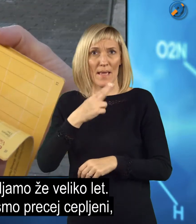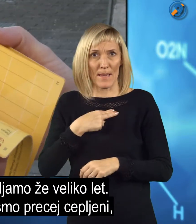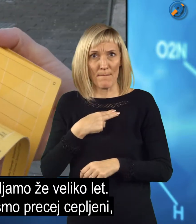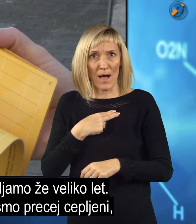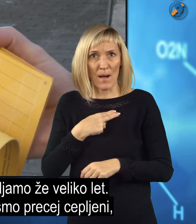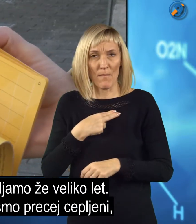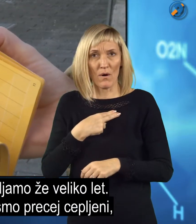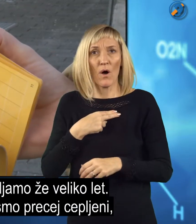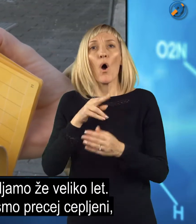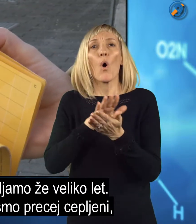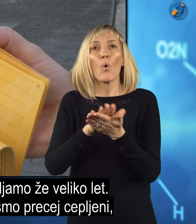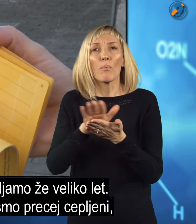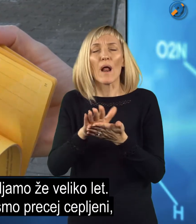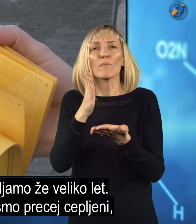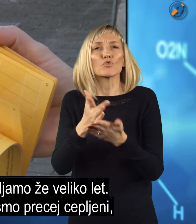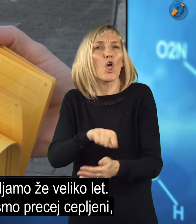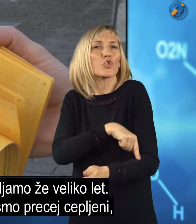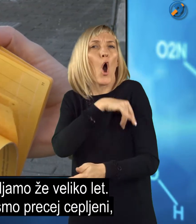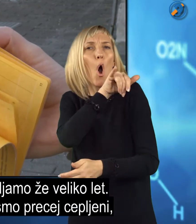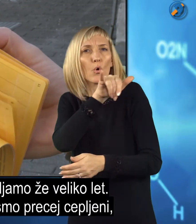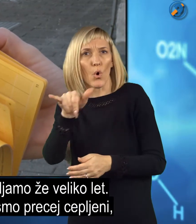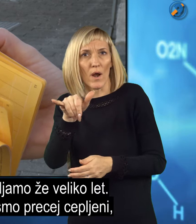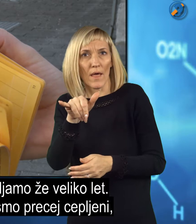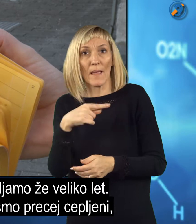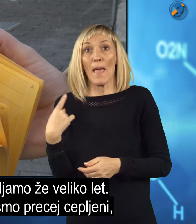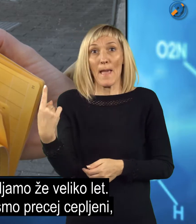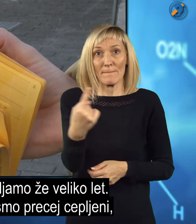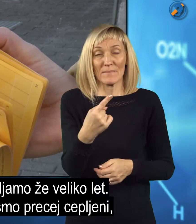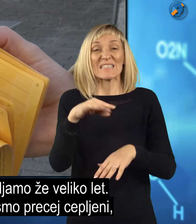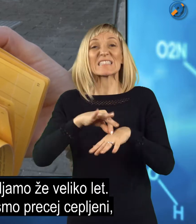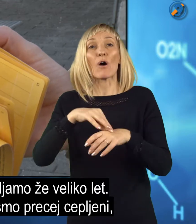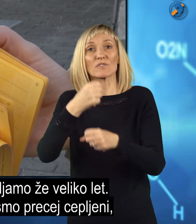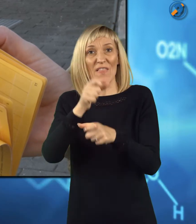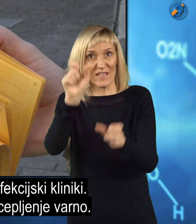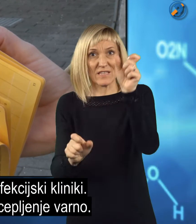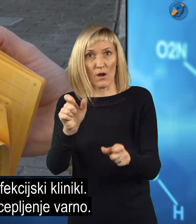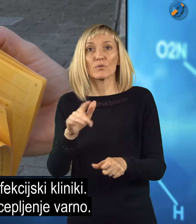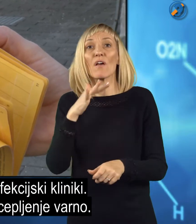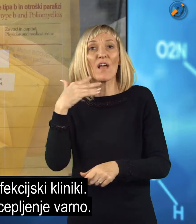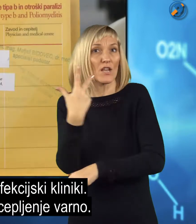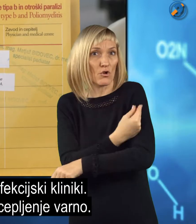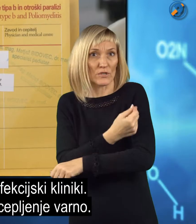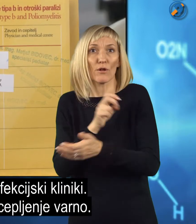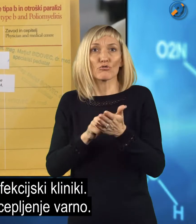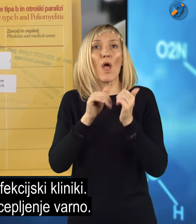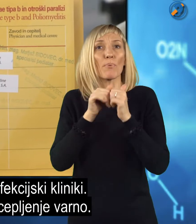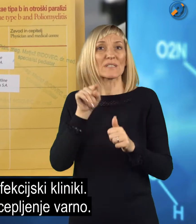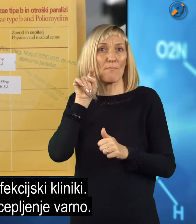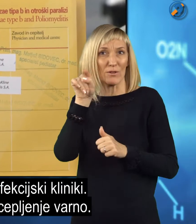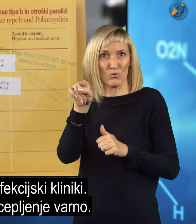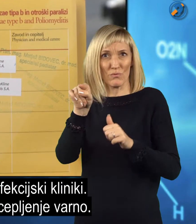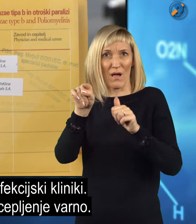imamo, ga uporabljamo že veliko let. Zdravstveni delavci smo precej cepljeni, še posebej na infekcijski kliniki, pa